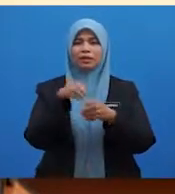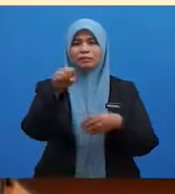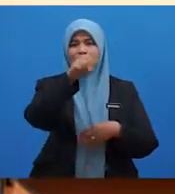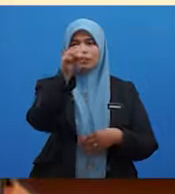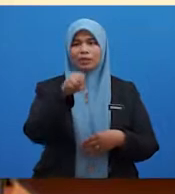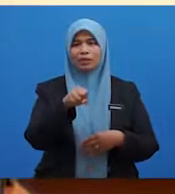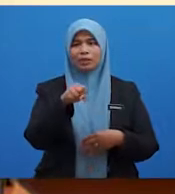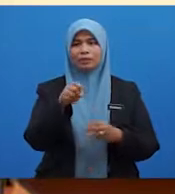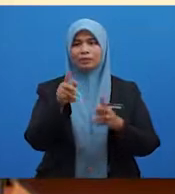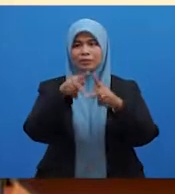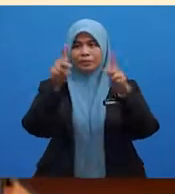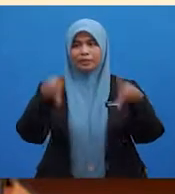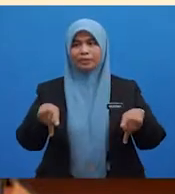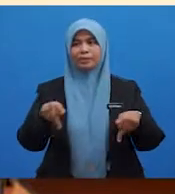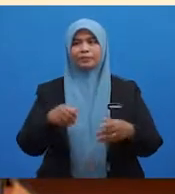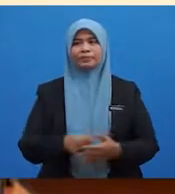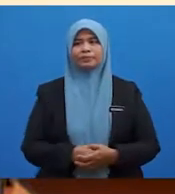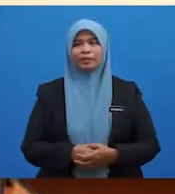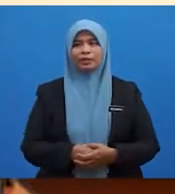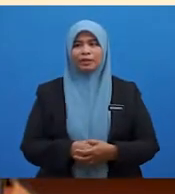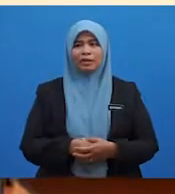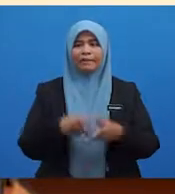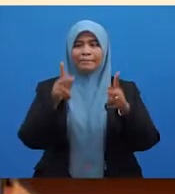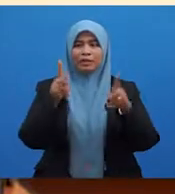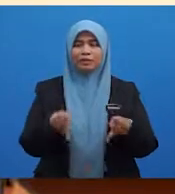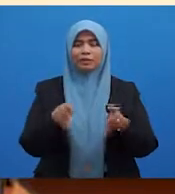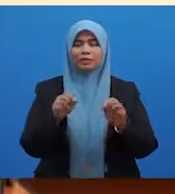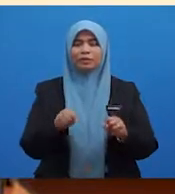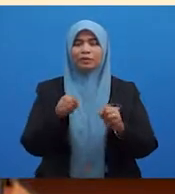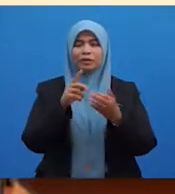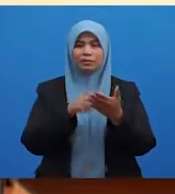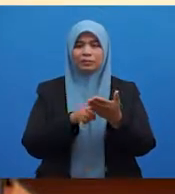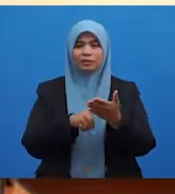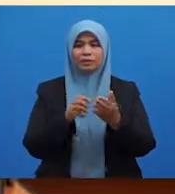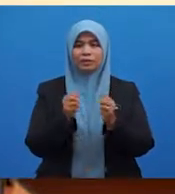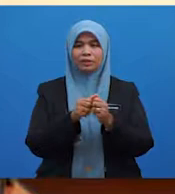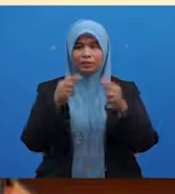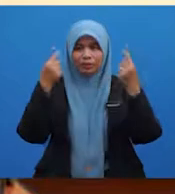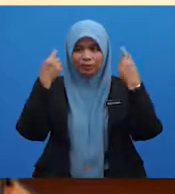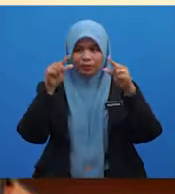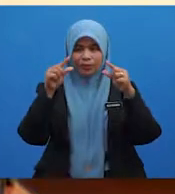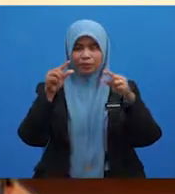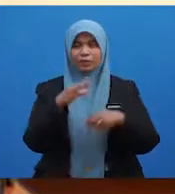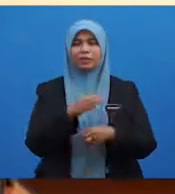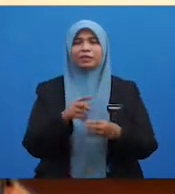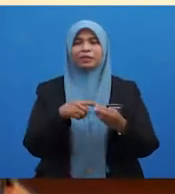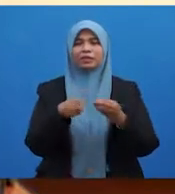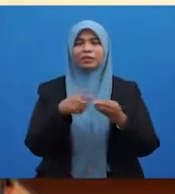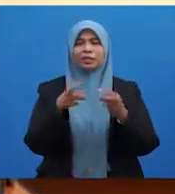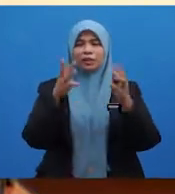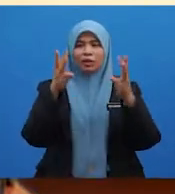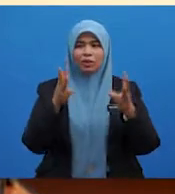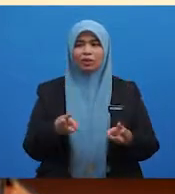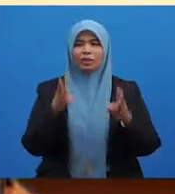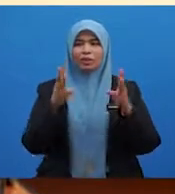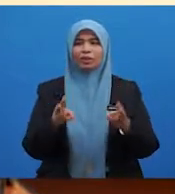soalan peperiksaan. Pelajar boleh berbincang dengan guru tentang